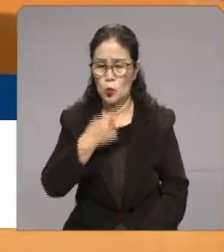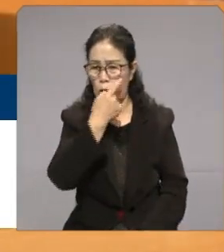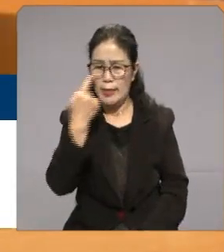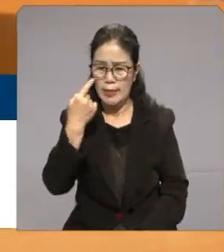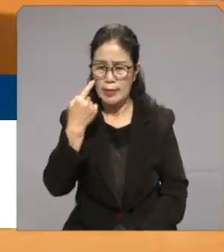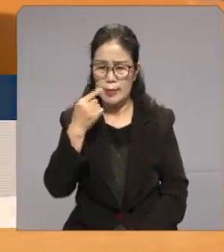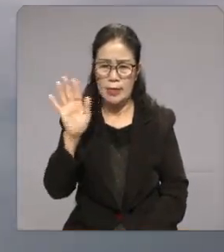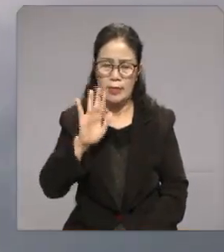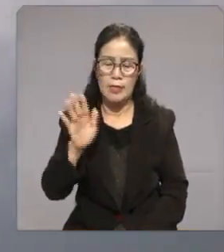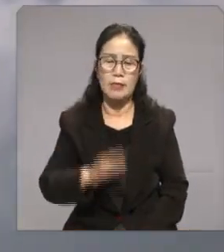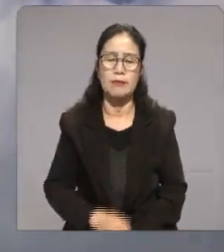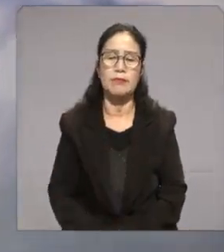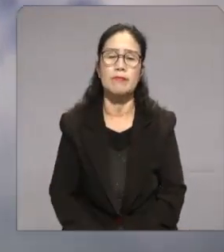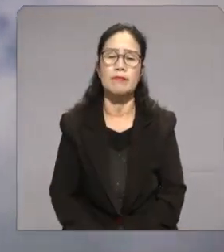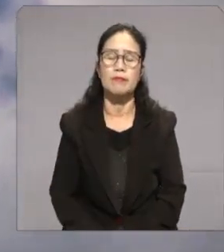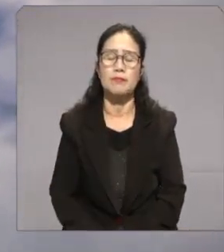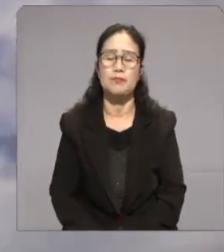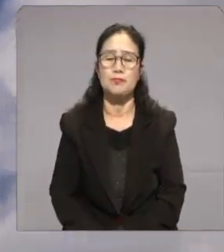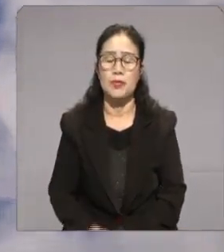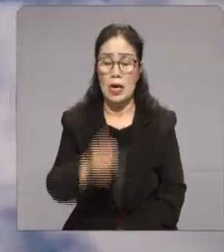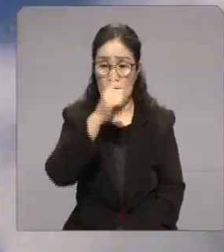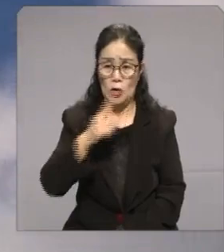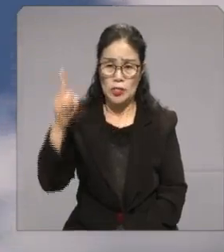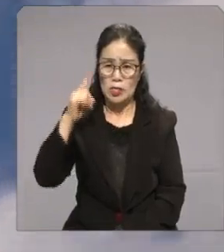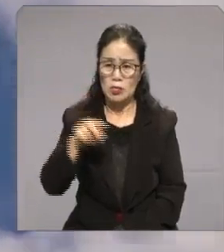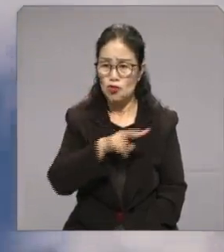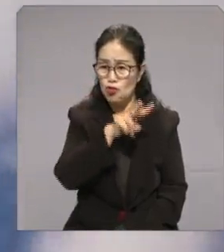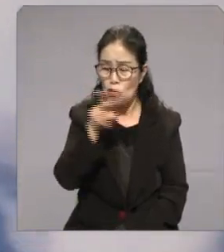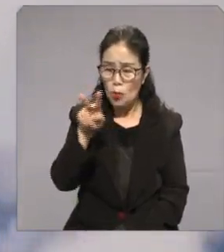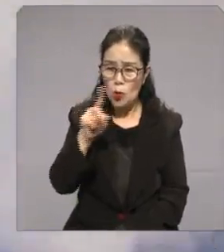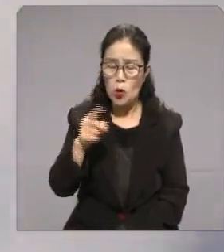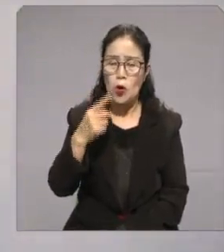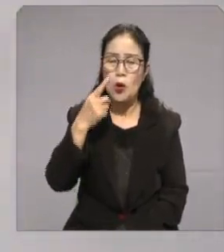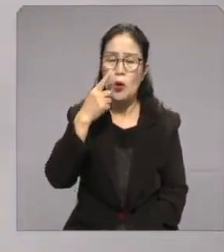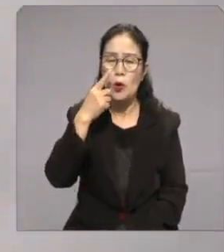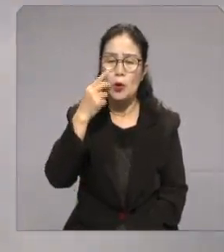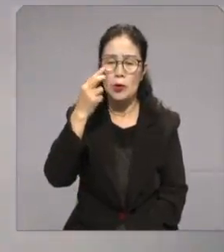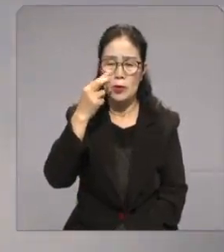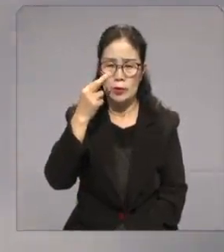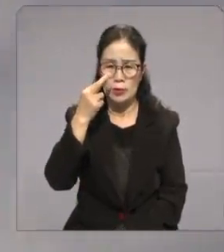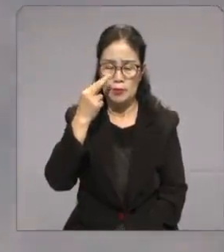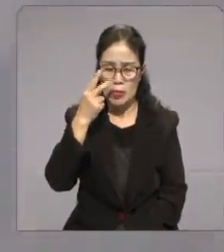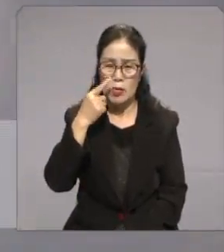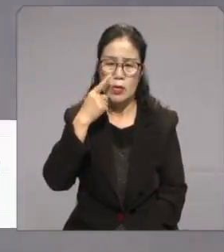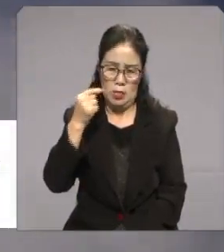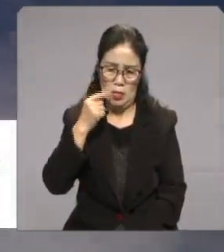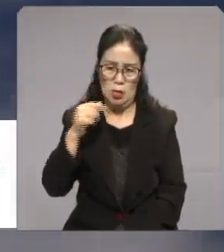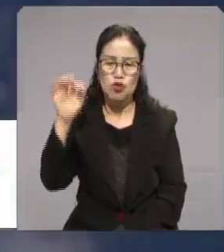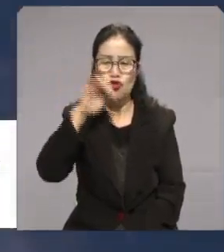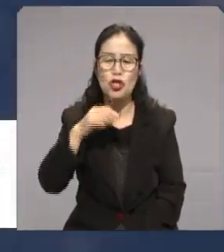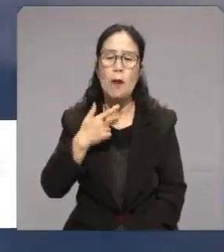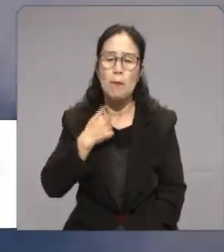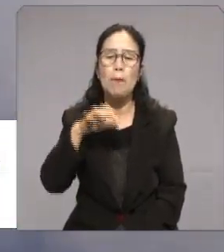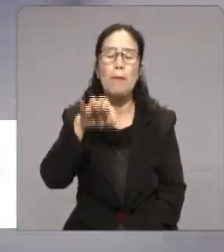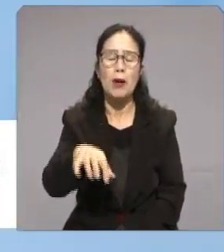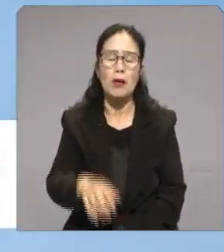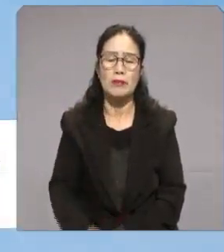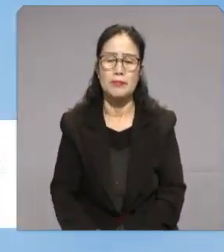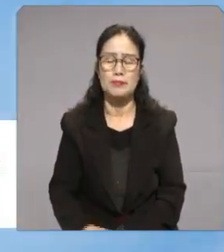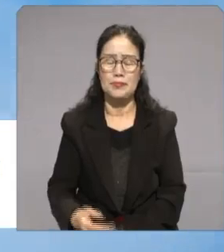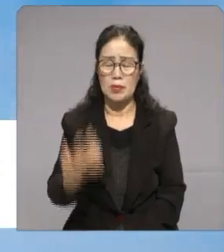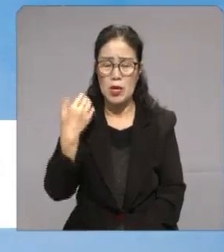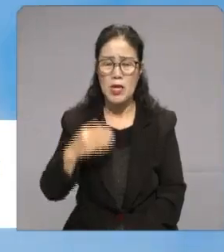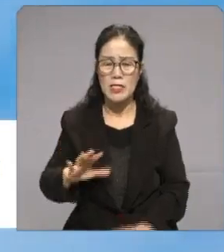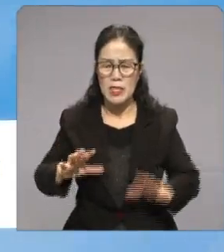확인해드리긴 어려울 것 같습니다. 러시아 측이 둘러본 곳은 미일 훈련 공역이었습니다. 지난달부터 세계